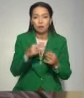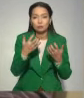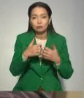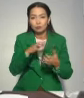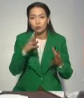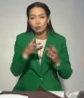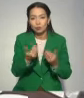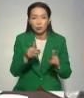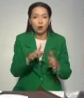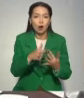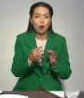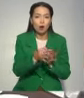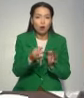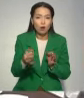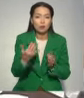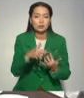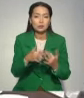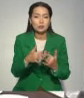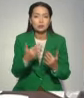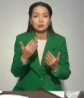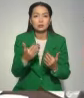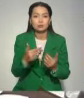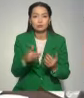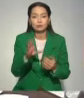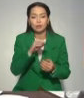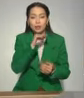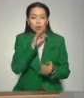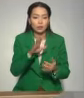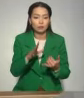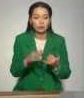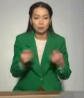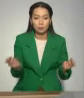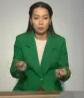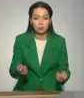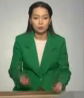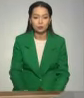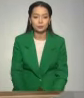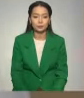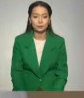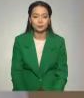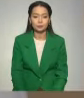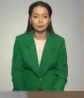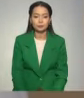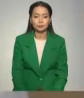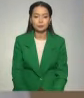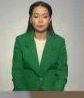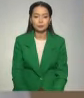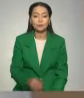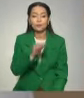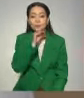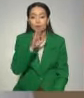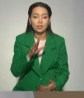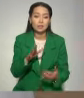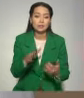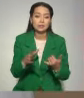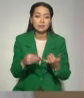в аулах предоставляли сами сельчане и фермеры которые столкнулись с нехваткой пастбищ в области составляет недостаточно земли